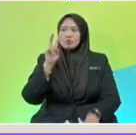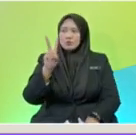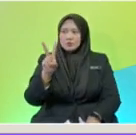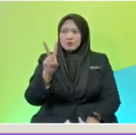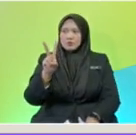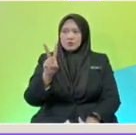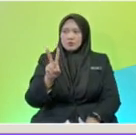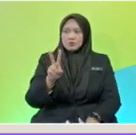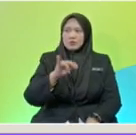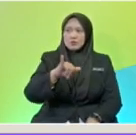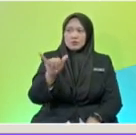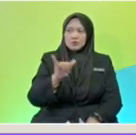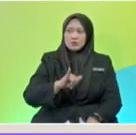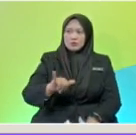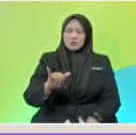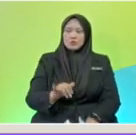kan